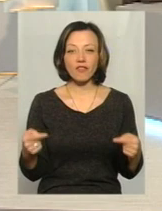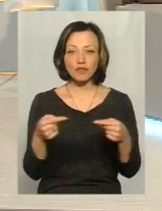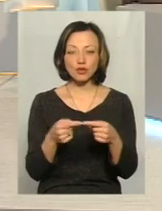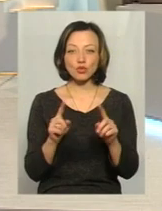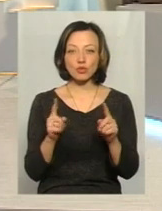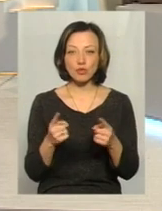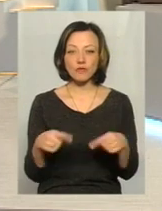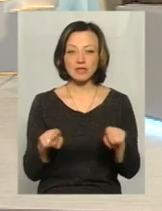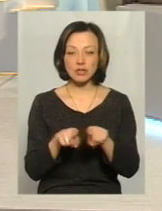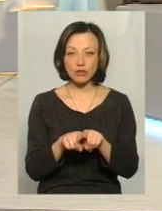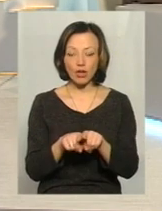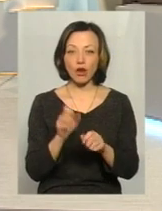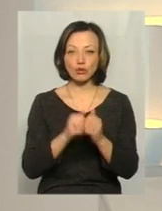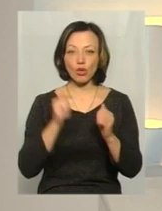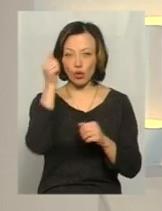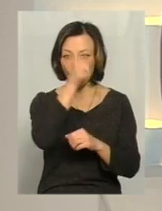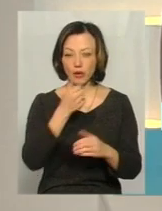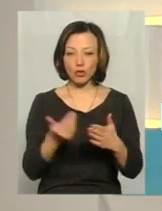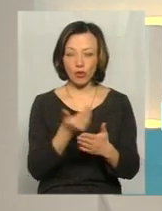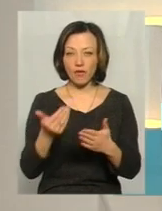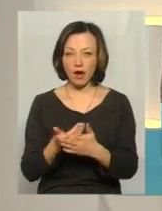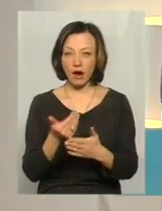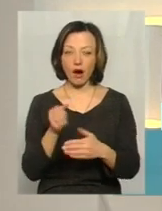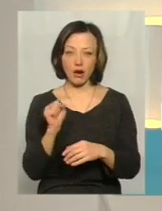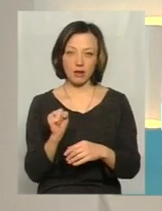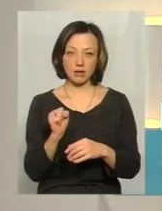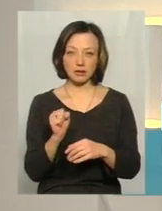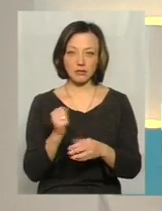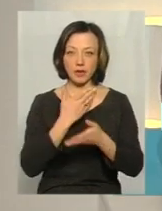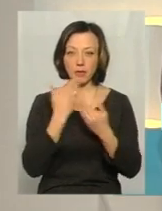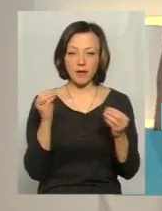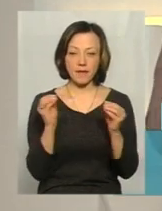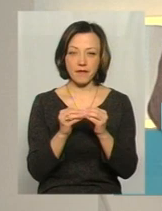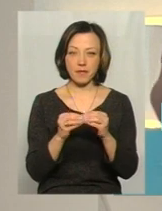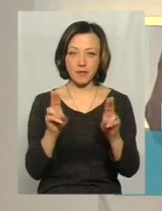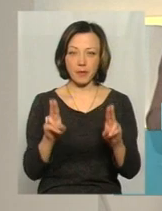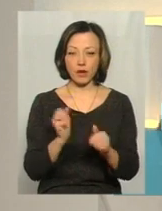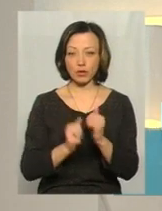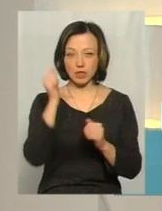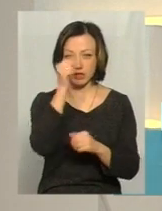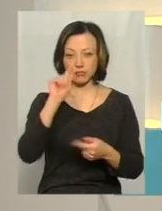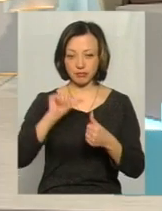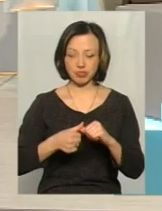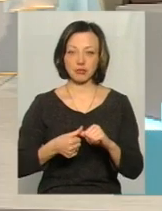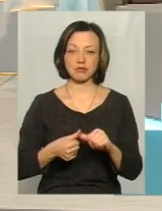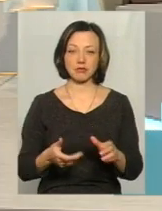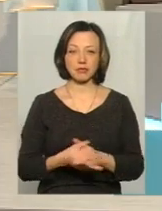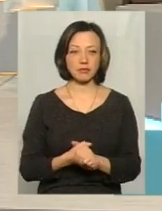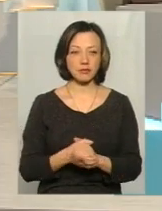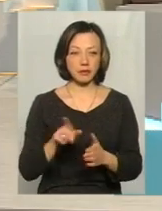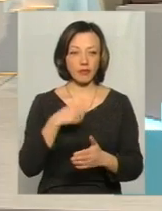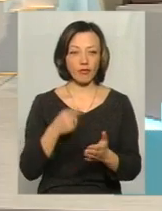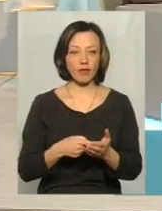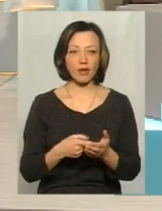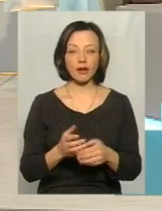визначити, чому все ж таки щороку все нове, а немає такого сталого, щоб кожен рік ти знаєш, що чекати наступного? Ви